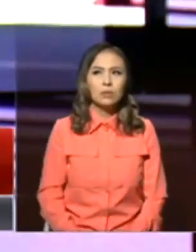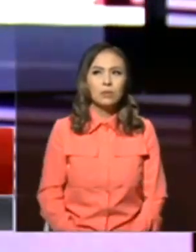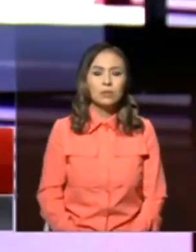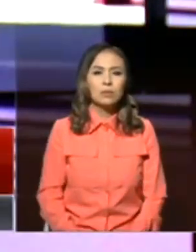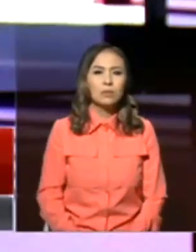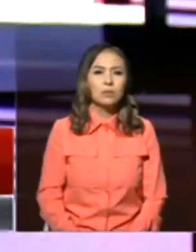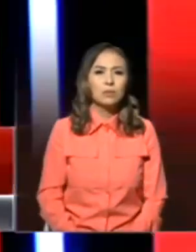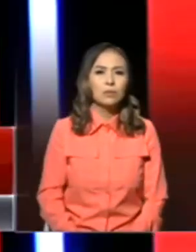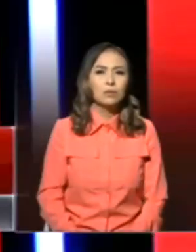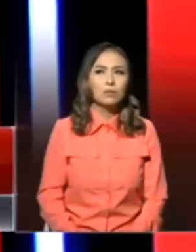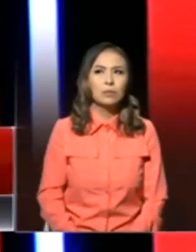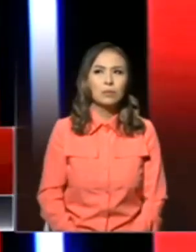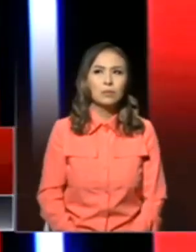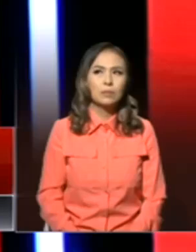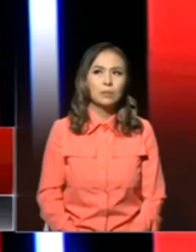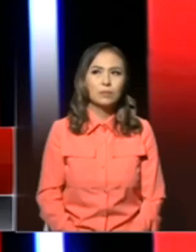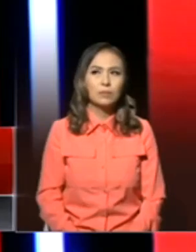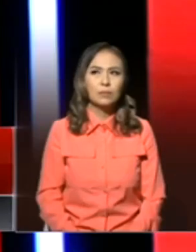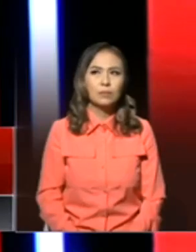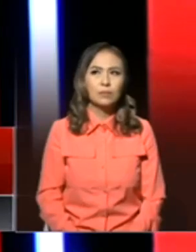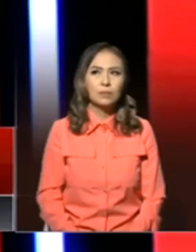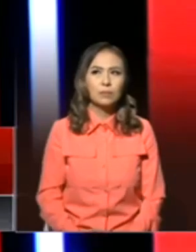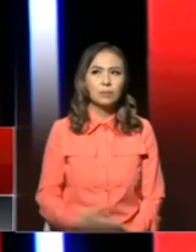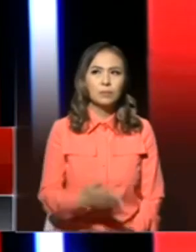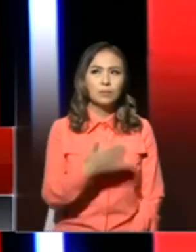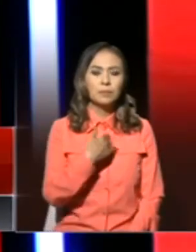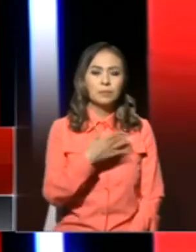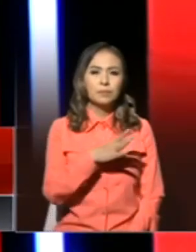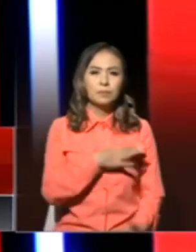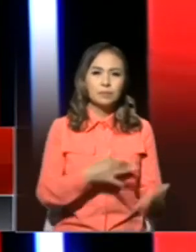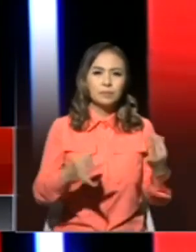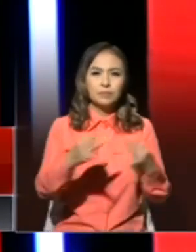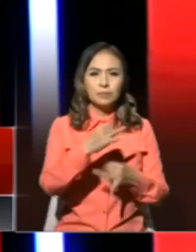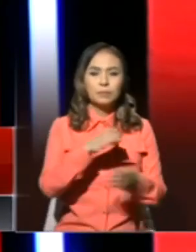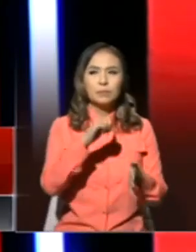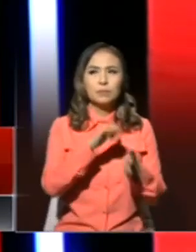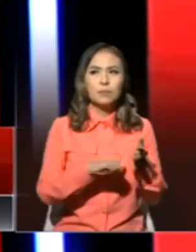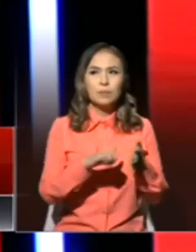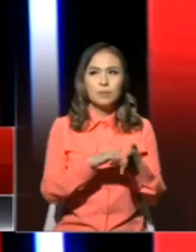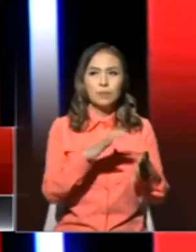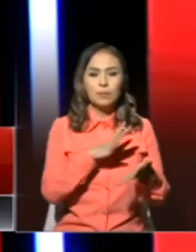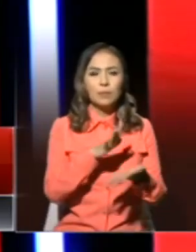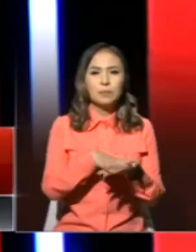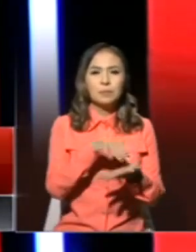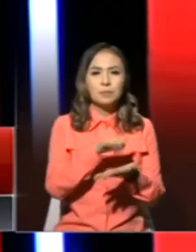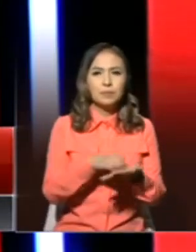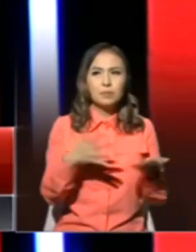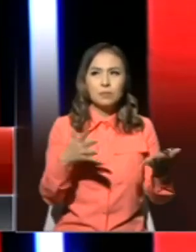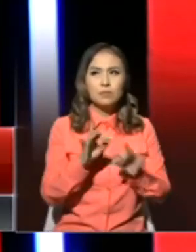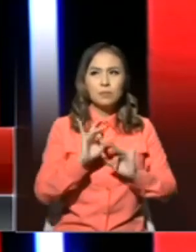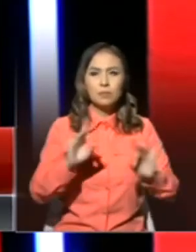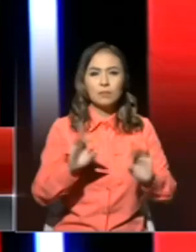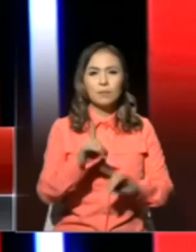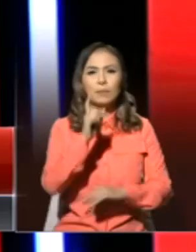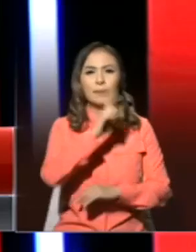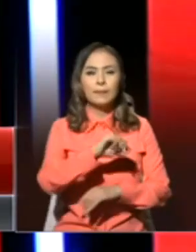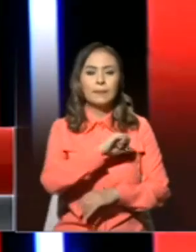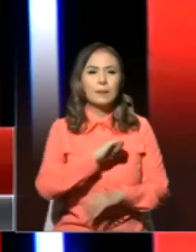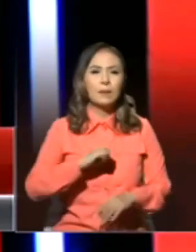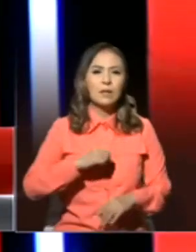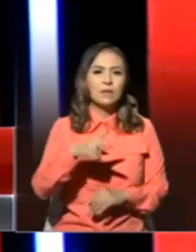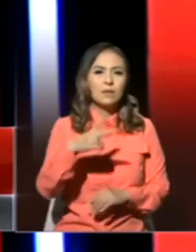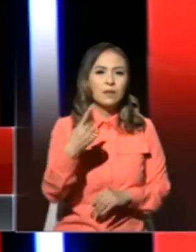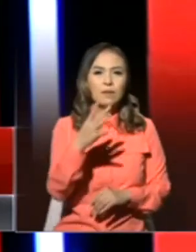болады. Бізге енді бағанадан бері талқыладық, себебін талқыладық, салдарын талқыладық. Адамзаттың ең қазіргі